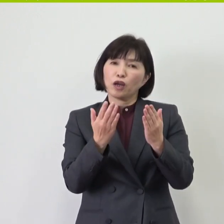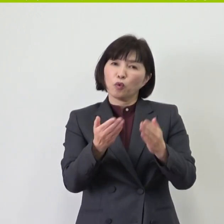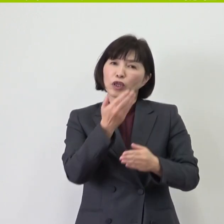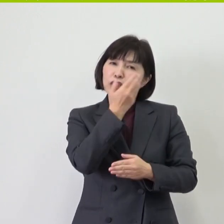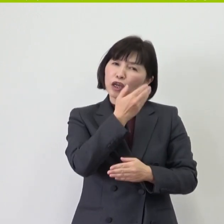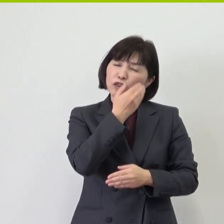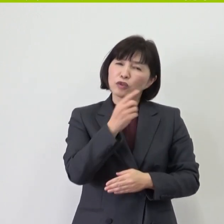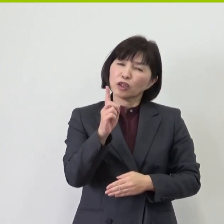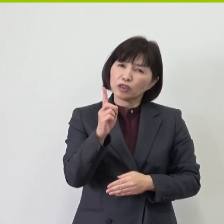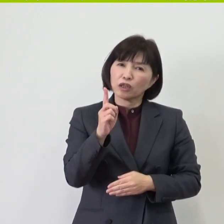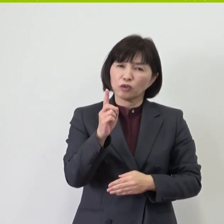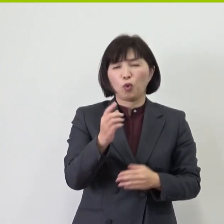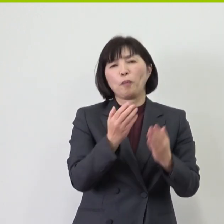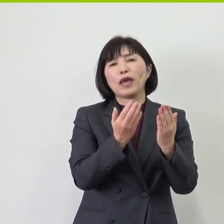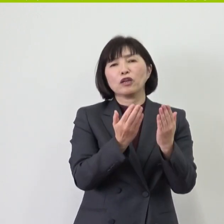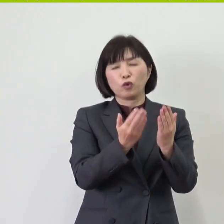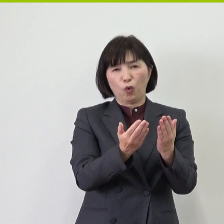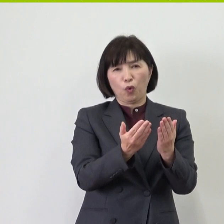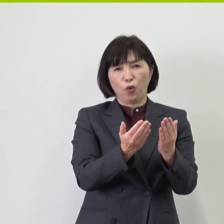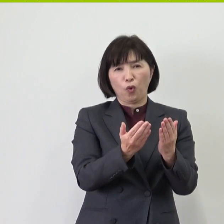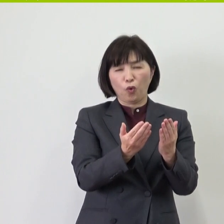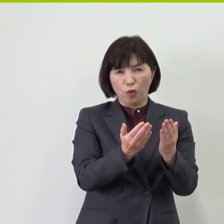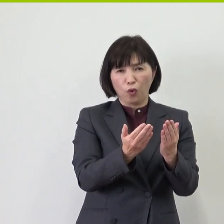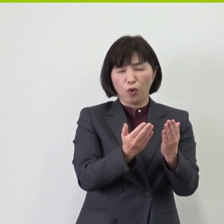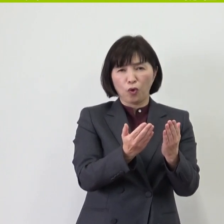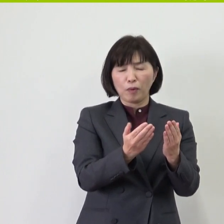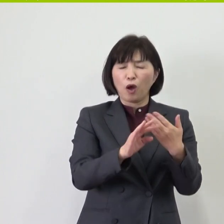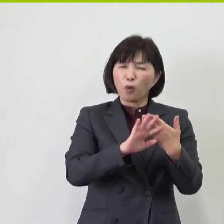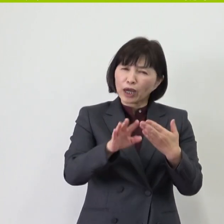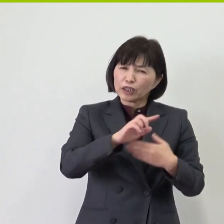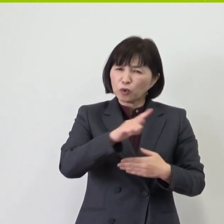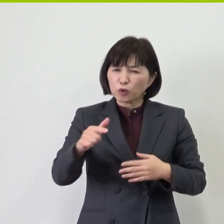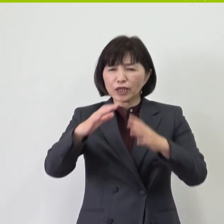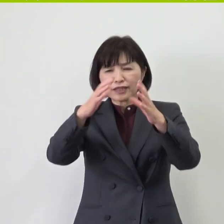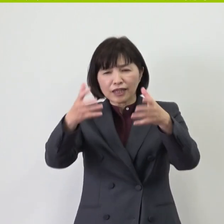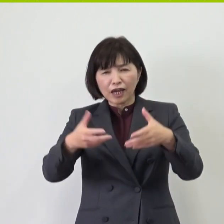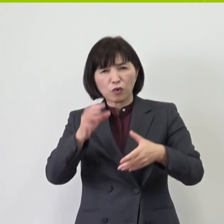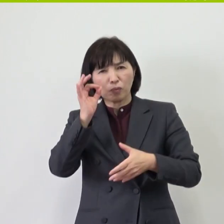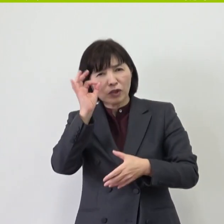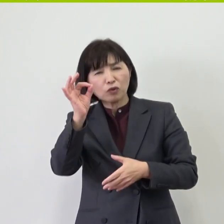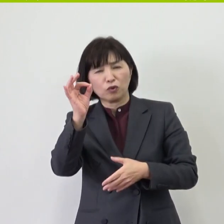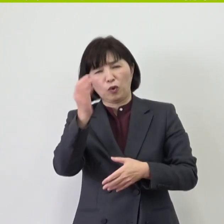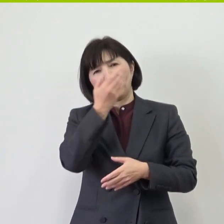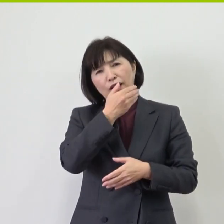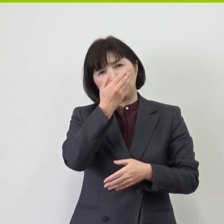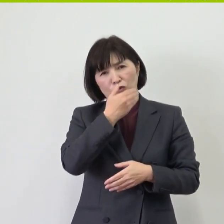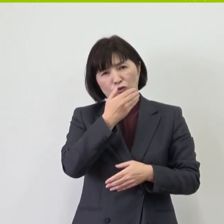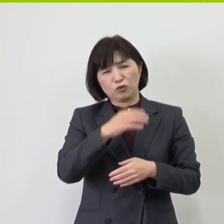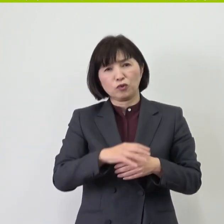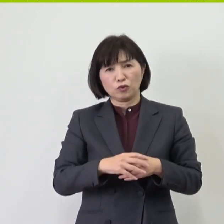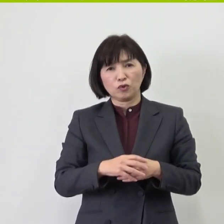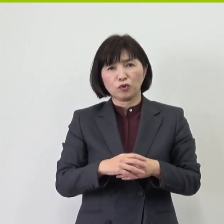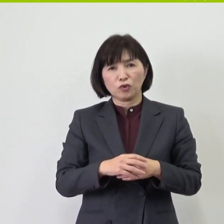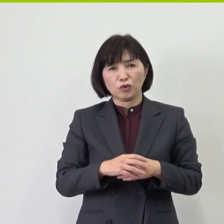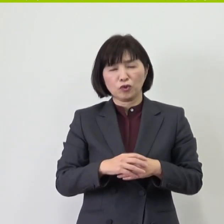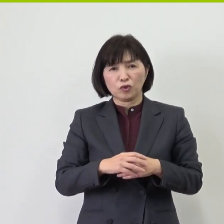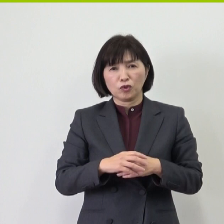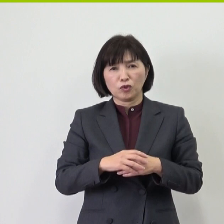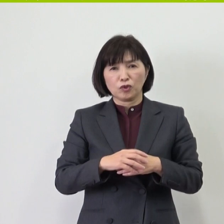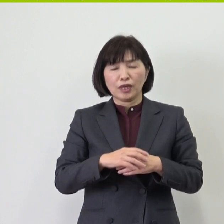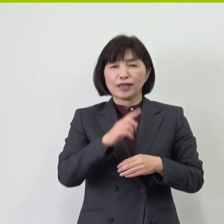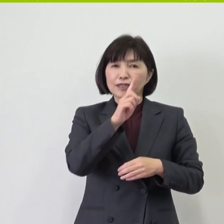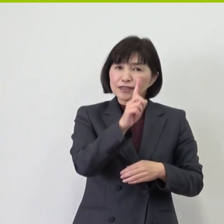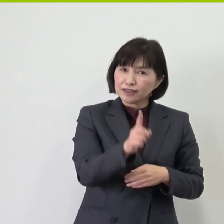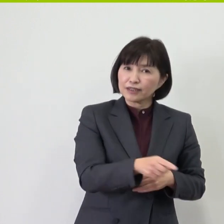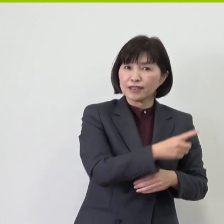勉強をしっかりするということと同時にですね、いろんな世界が見えてくる時代ですので、世界の事柄、あ